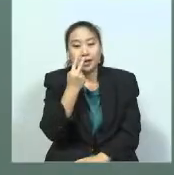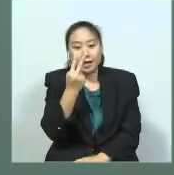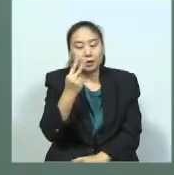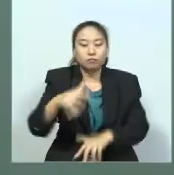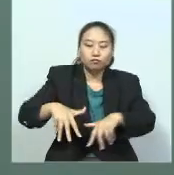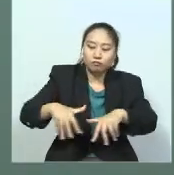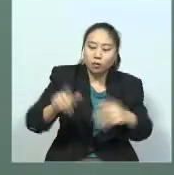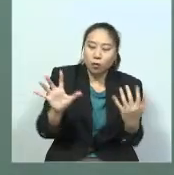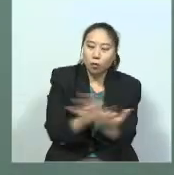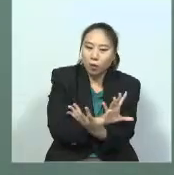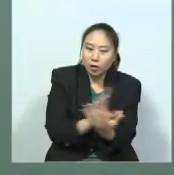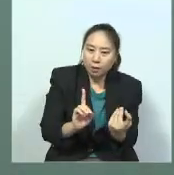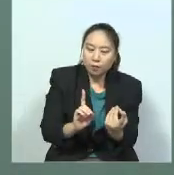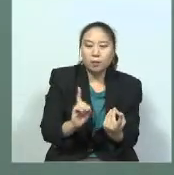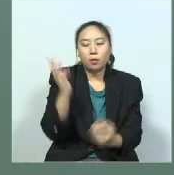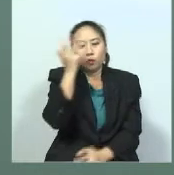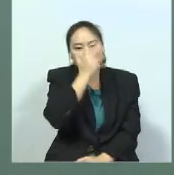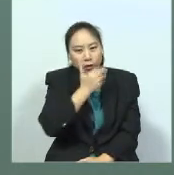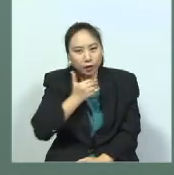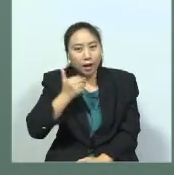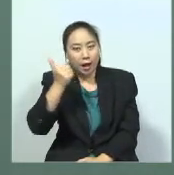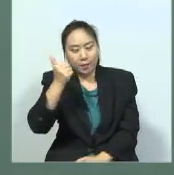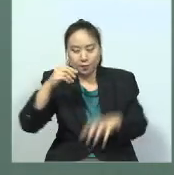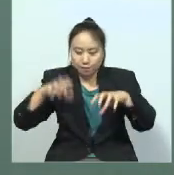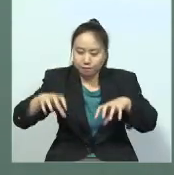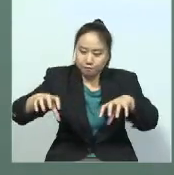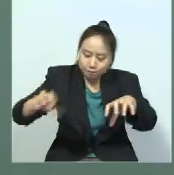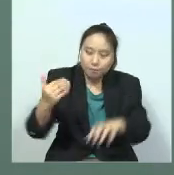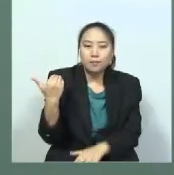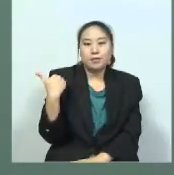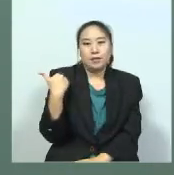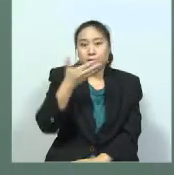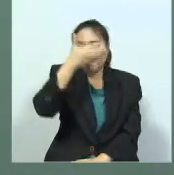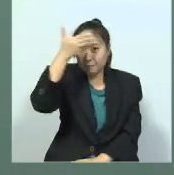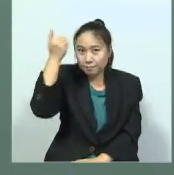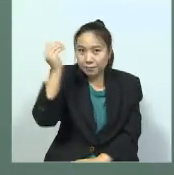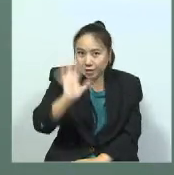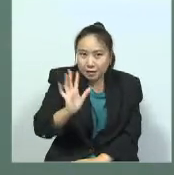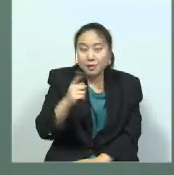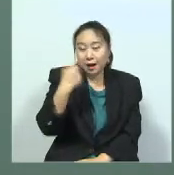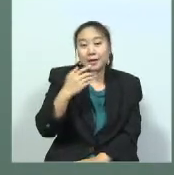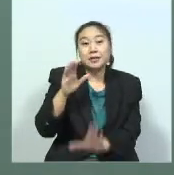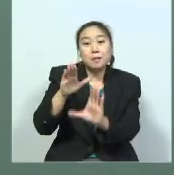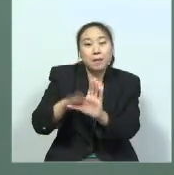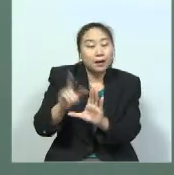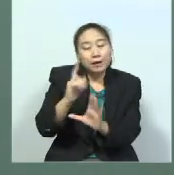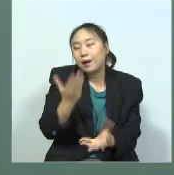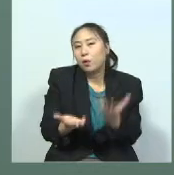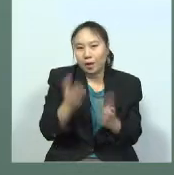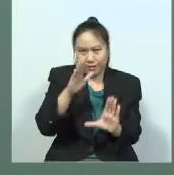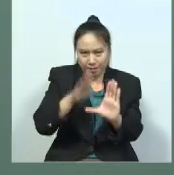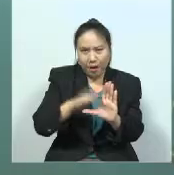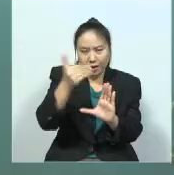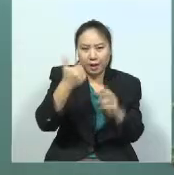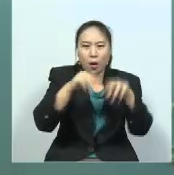ชีวิตนะคะได้เห็นความสวยงามของพื้นที่ที่เราอยู่อย่าลืมนะคะคุณผู้ชมที่สะดวกจะสมัครช่องทางไหนยังสมัครได้